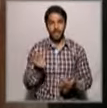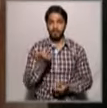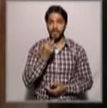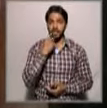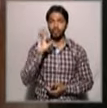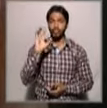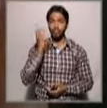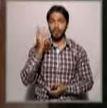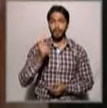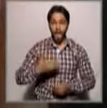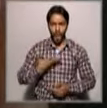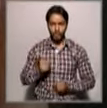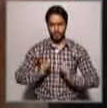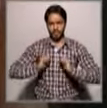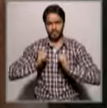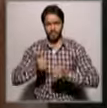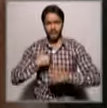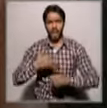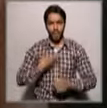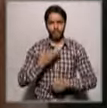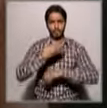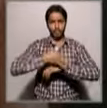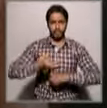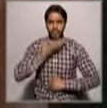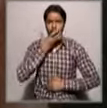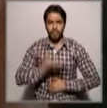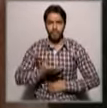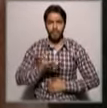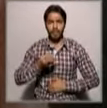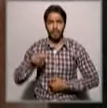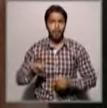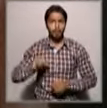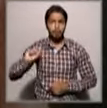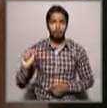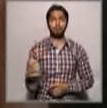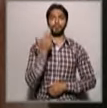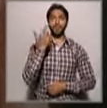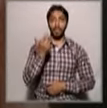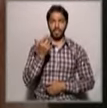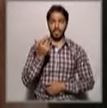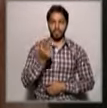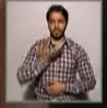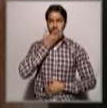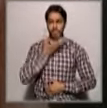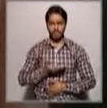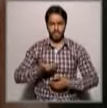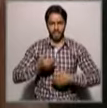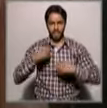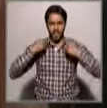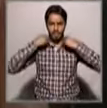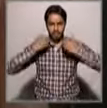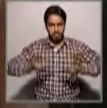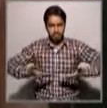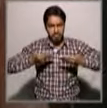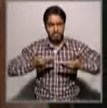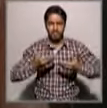يبدأ دفعة واحدة بقوة، فهذا أمثال هؤلاء يخشى عليهم الارتجاع السريع. إن دين الله متين فأوغل